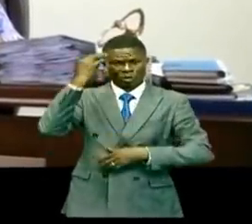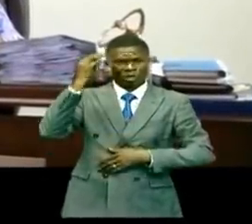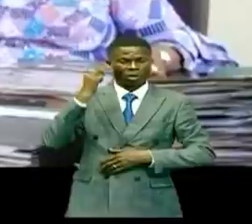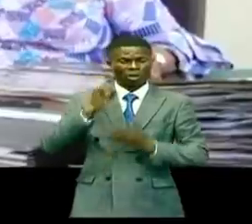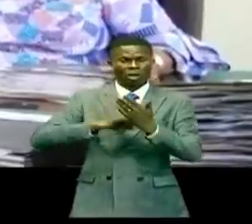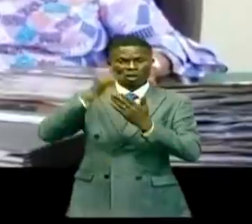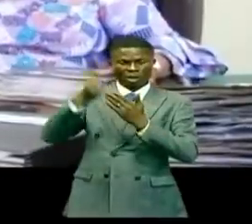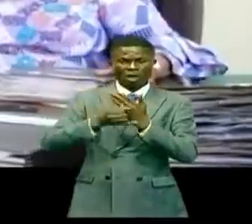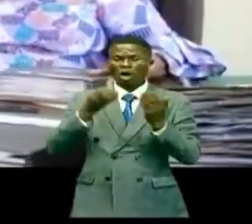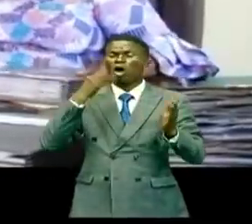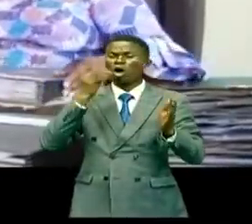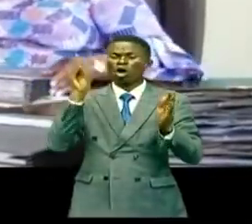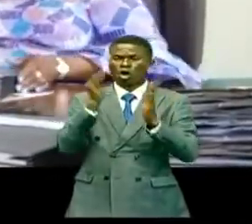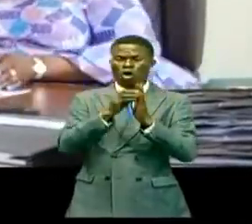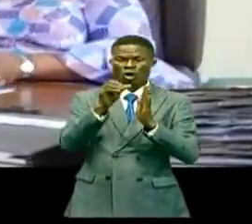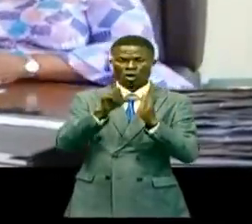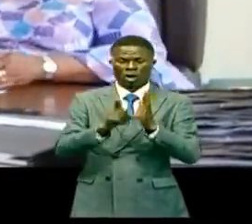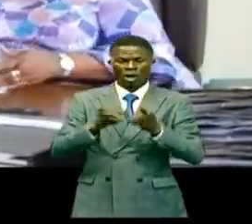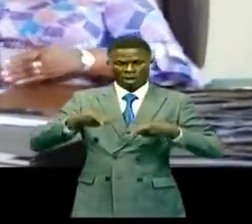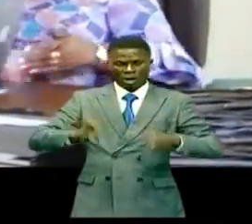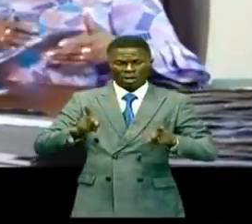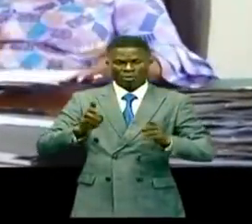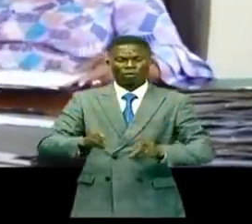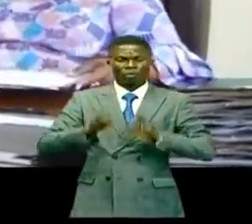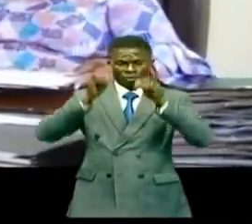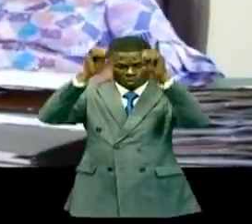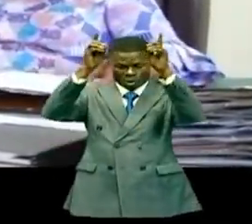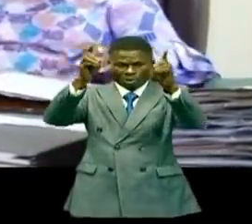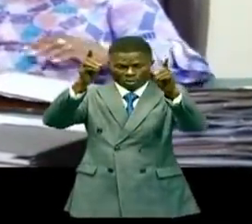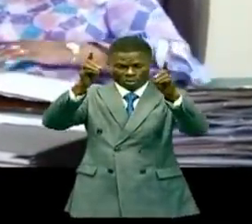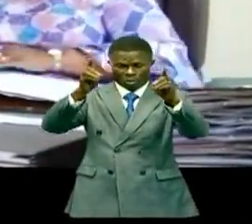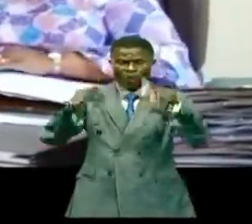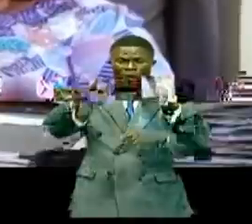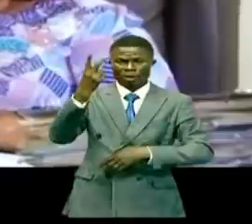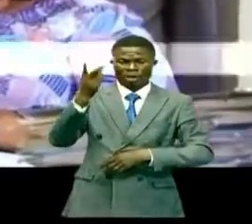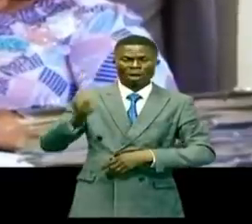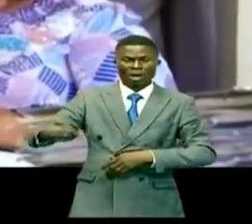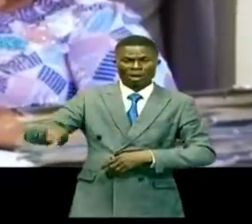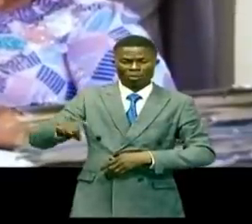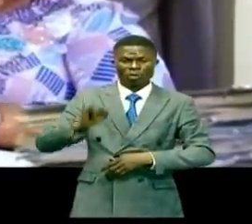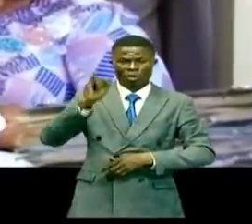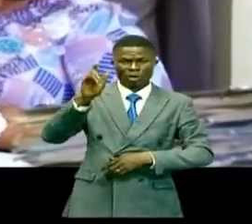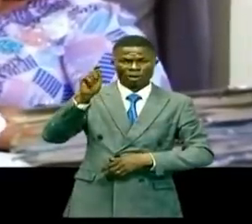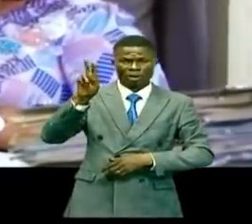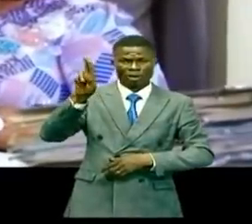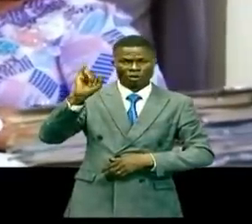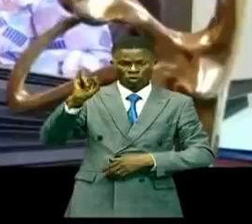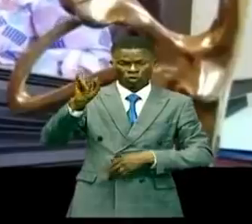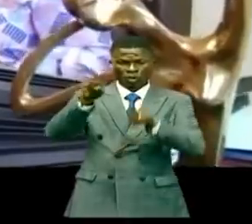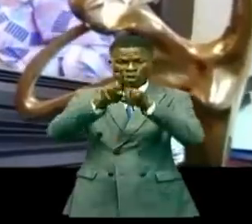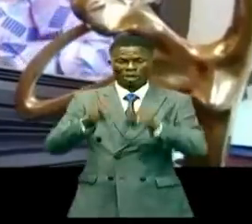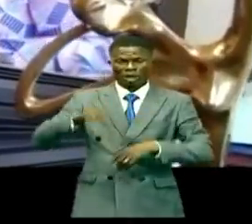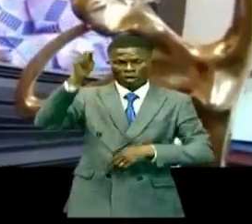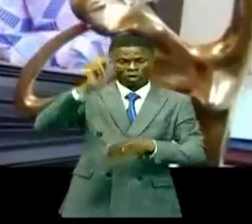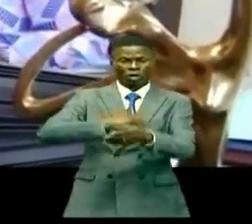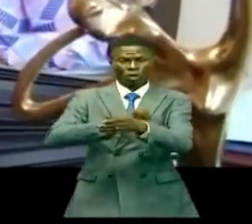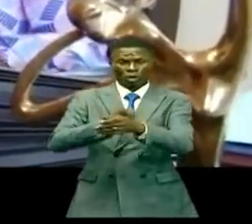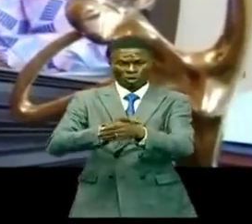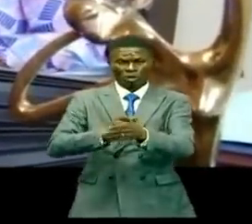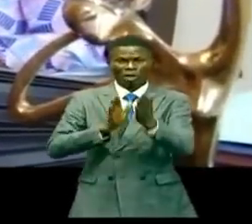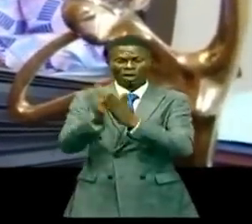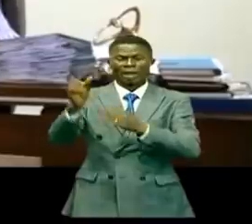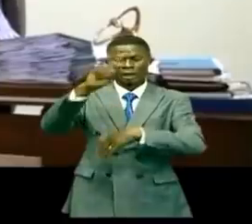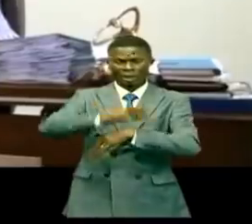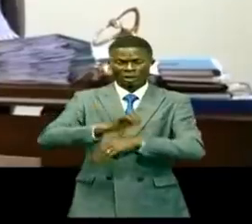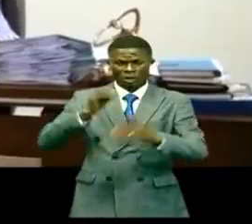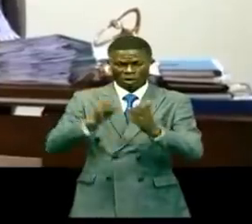projet d'ordonnance-loi autorisant la prorogation de l'état de siège dans les provinces de l'Ituri et du Nord-Kivu pour une période de 15 jours prenant